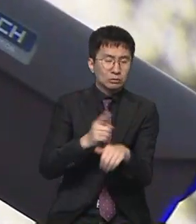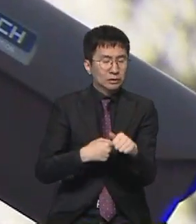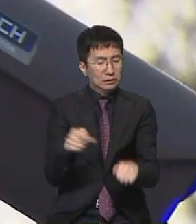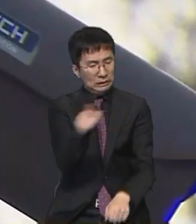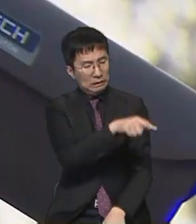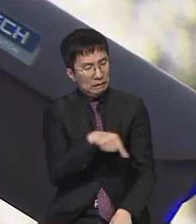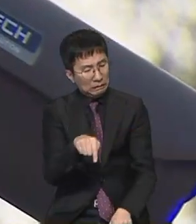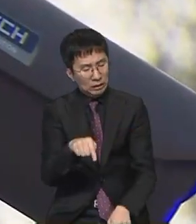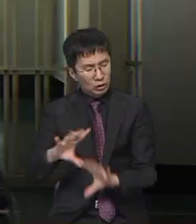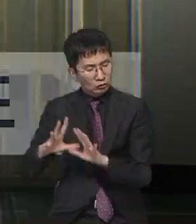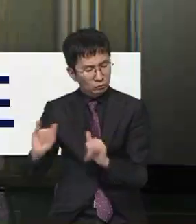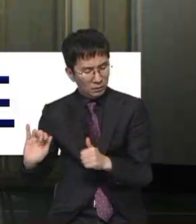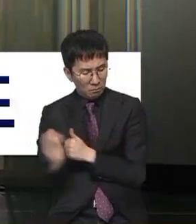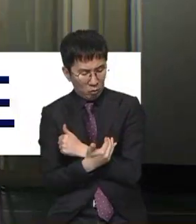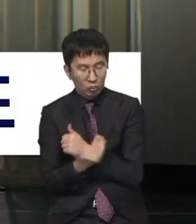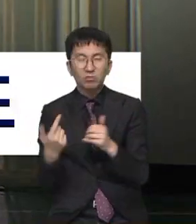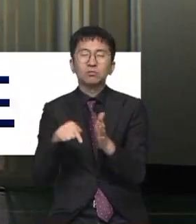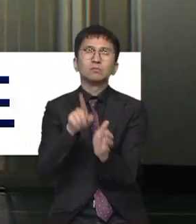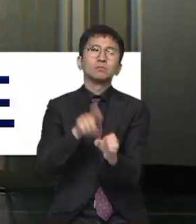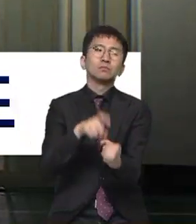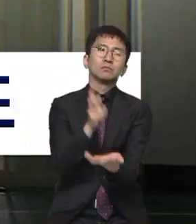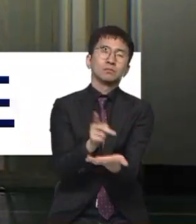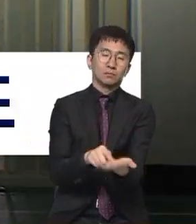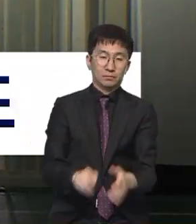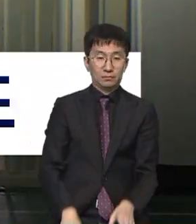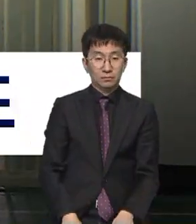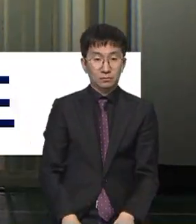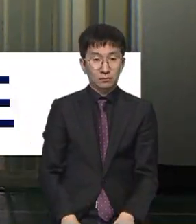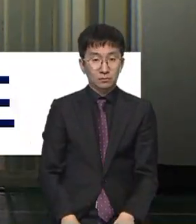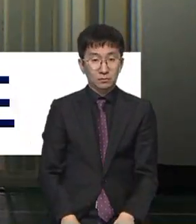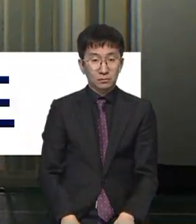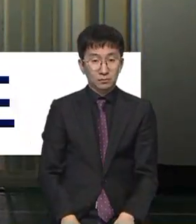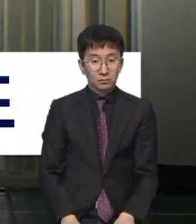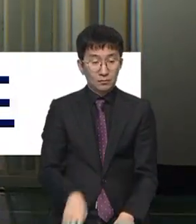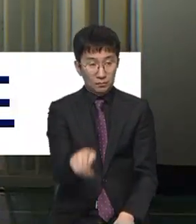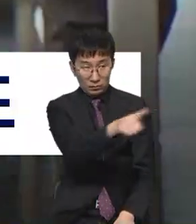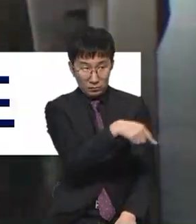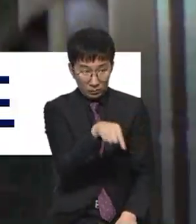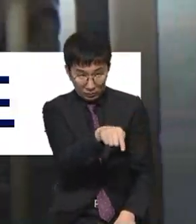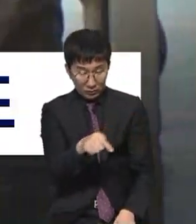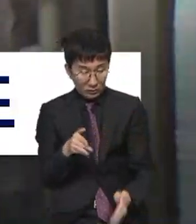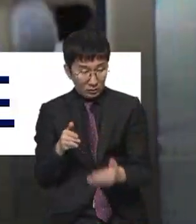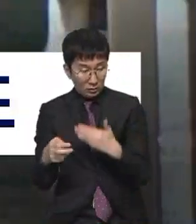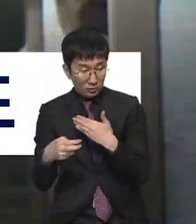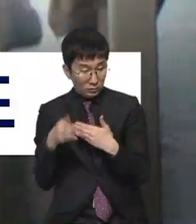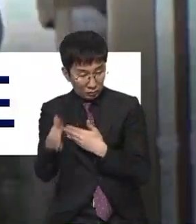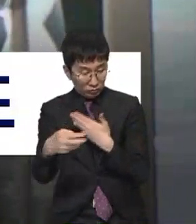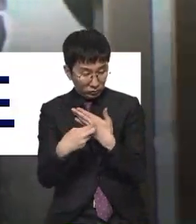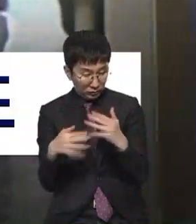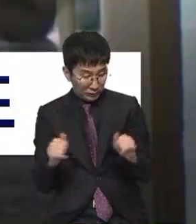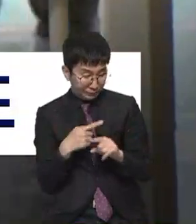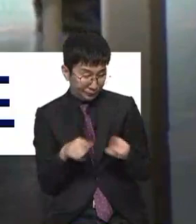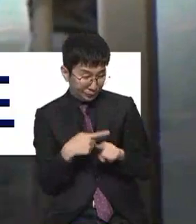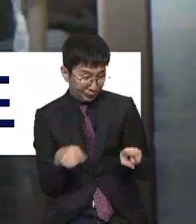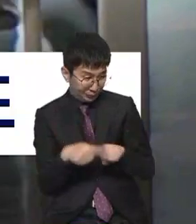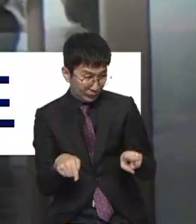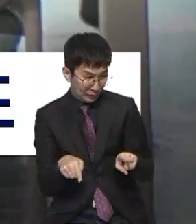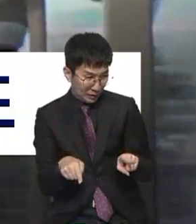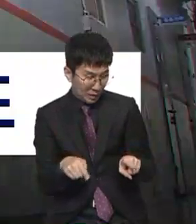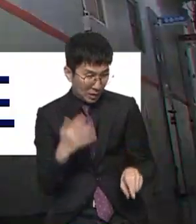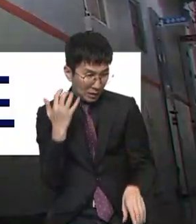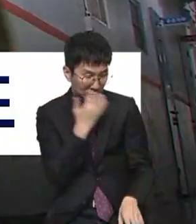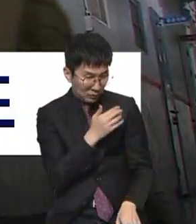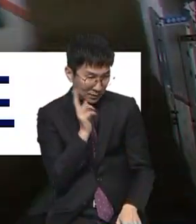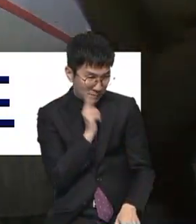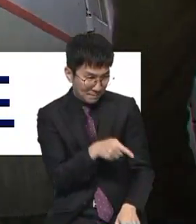설명입니다. 고위험 성범죄자가 의무적으로 전문의 감정을 받도록 하고 성도착증 진단을 받으면 성충동